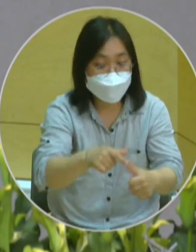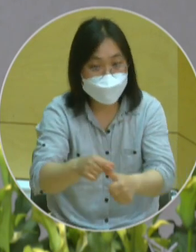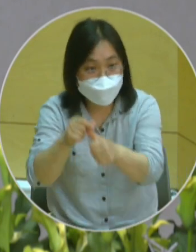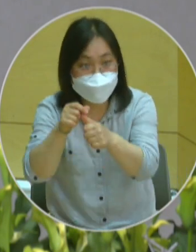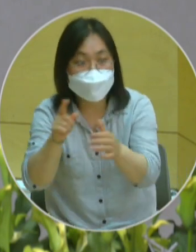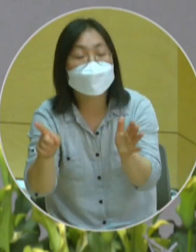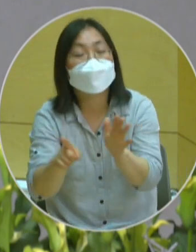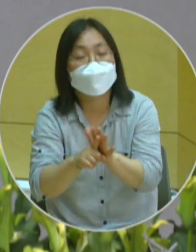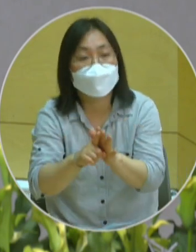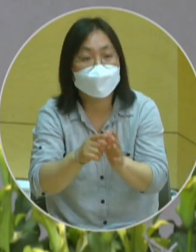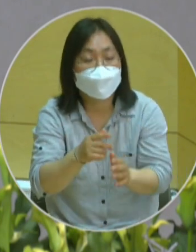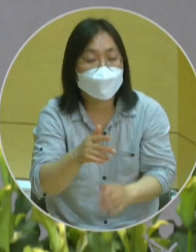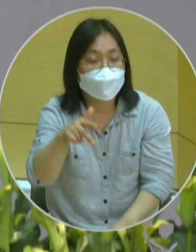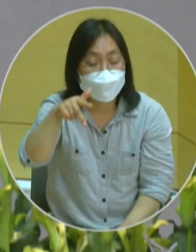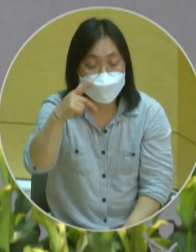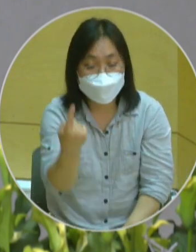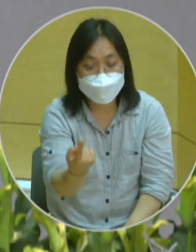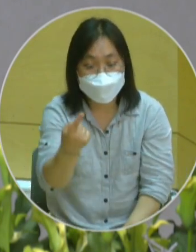웨슬리는 영국 전체를